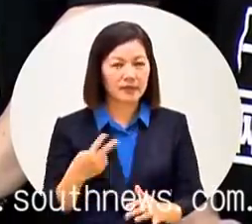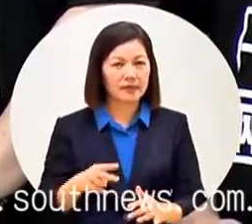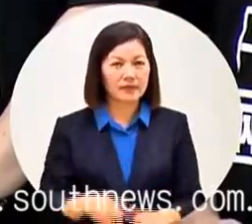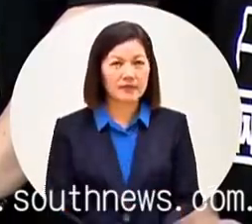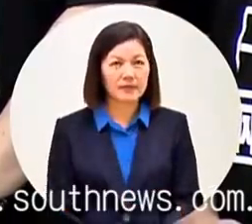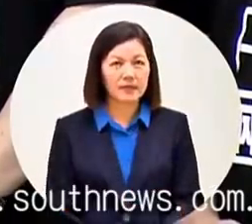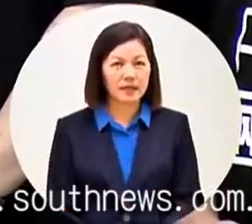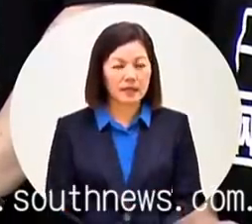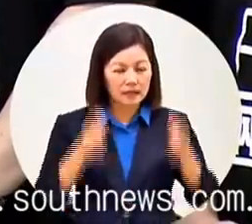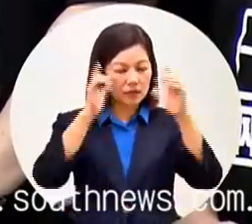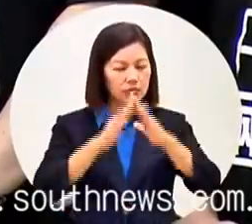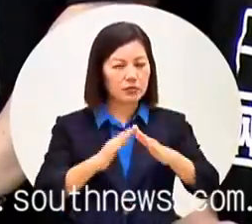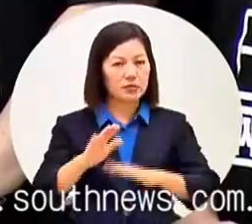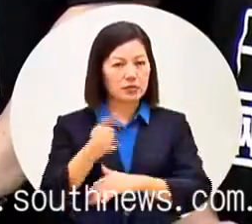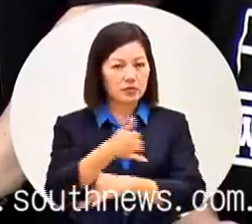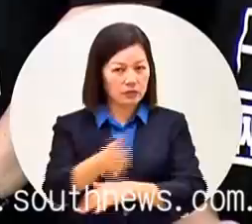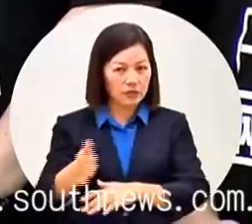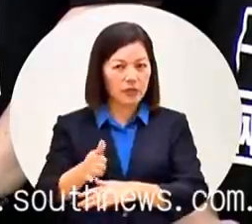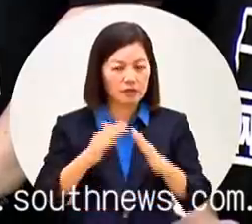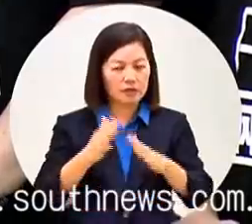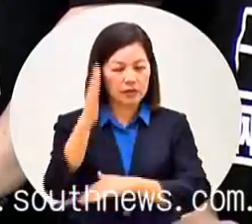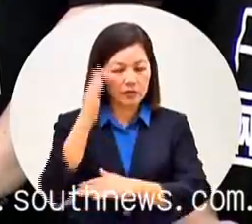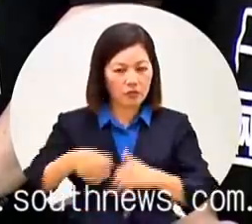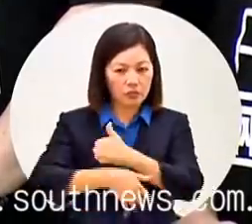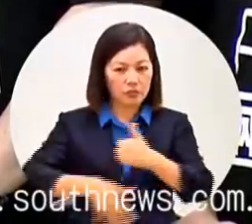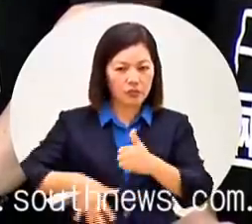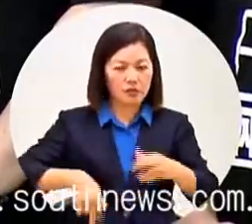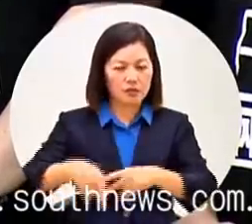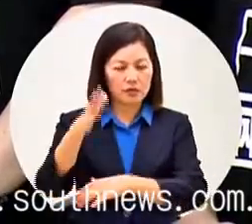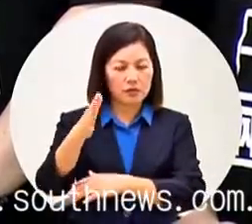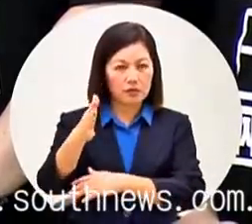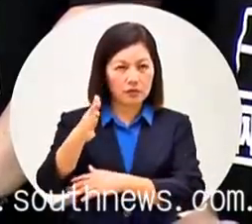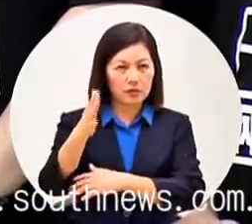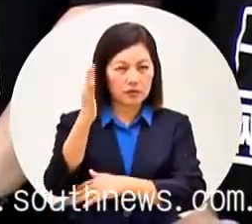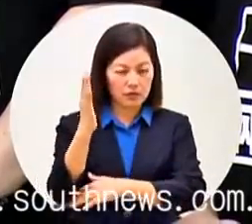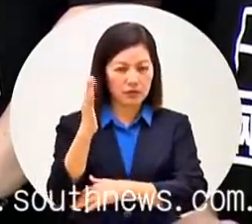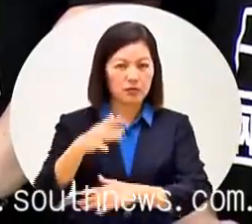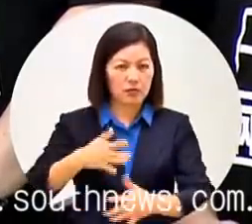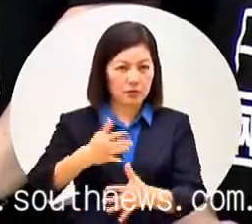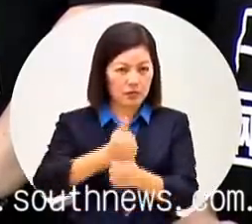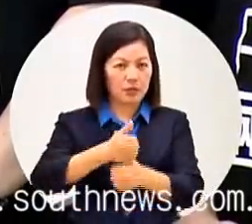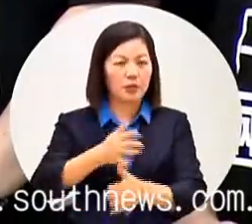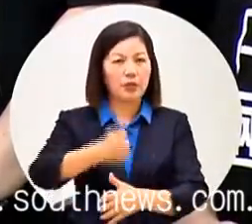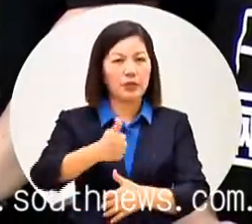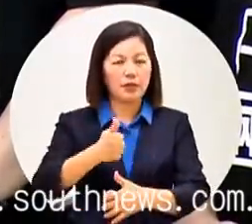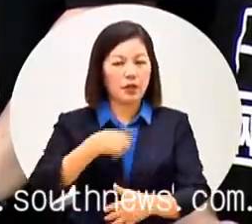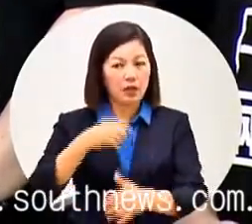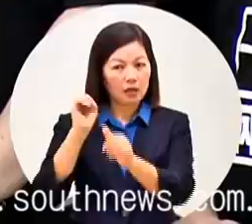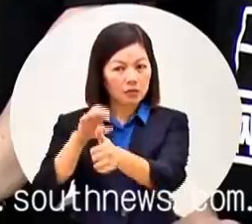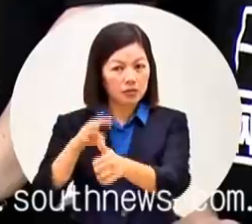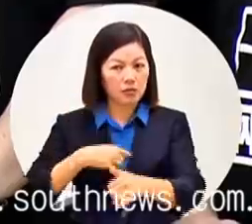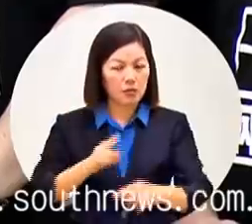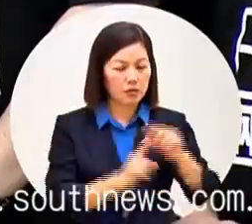的高雄市议员、高雄市政府的团队、行政首长，你们有无表达我们来自中华民国？